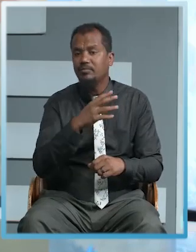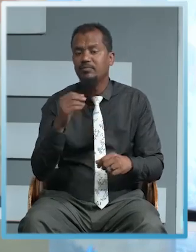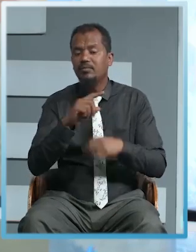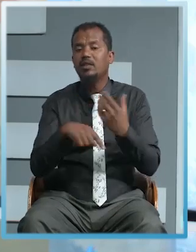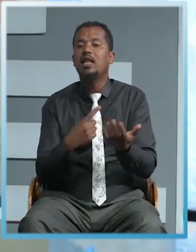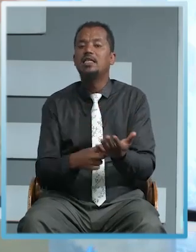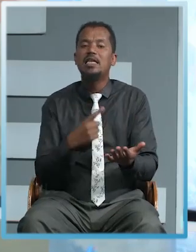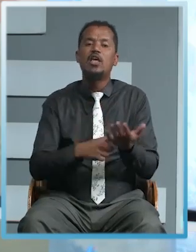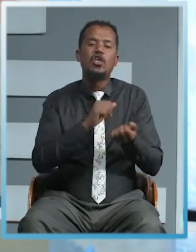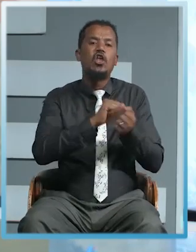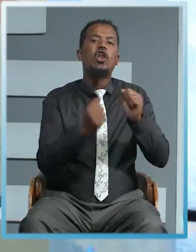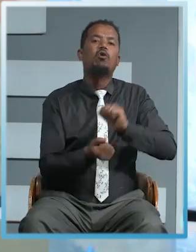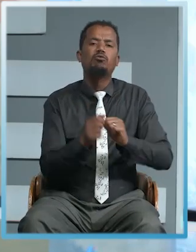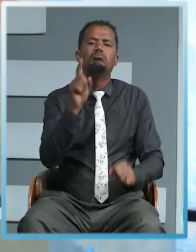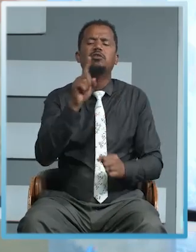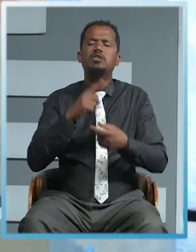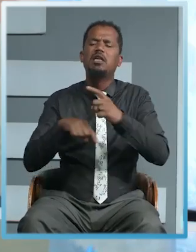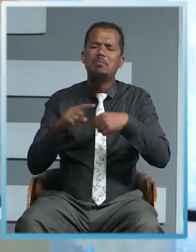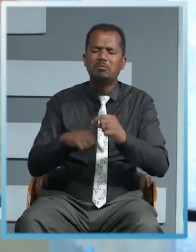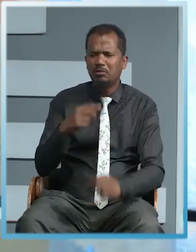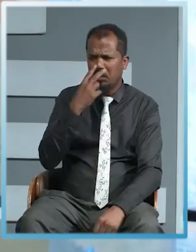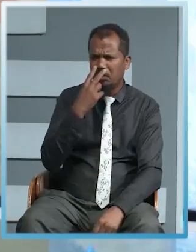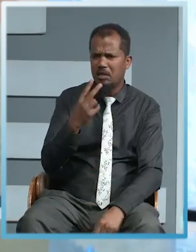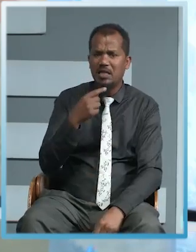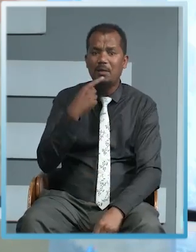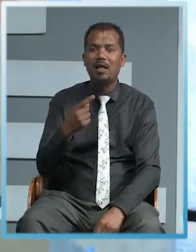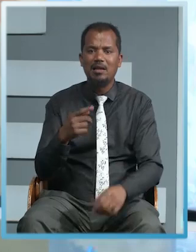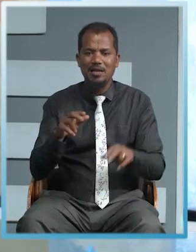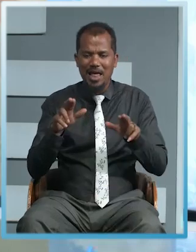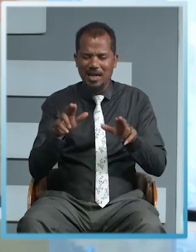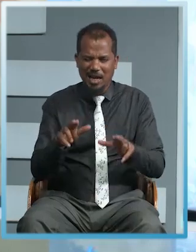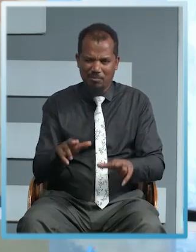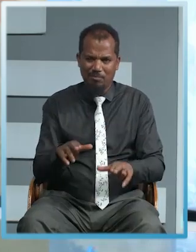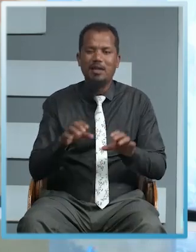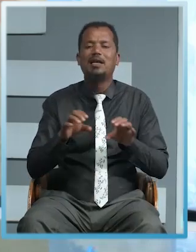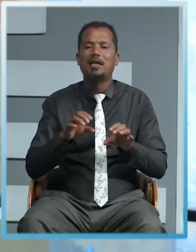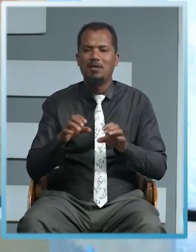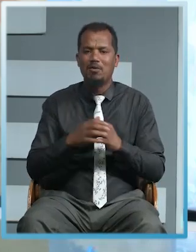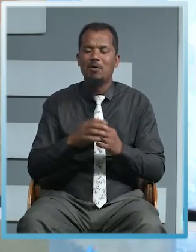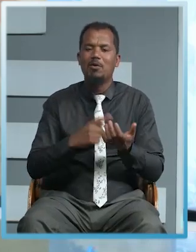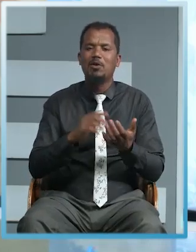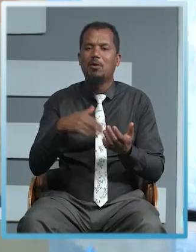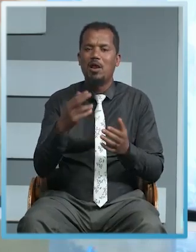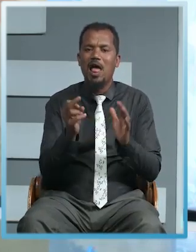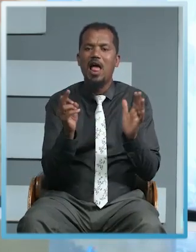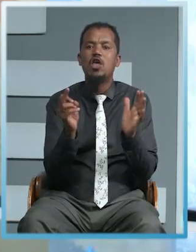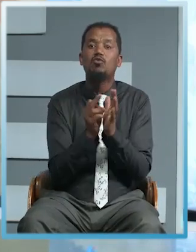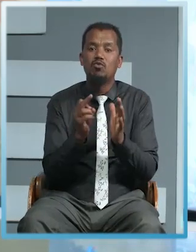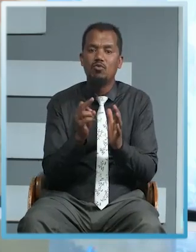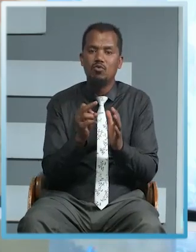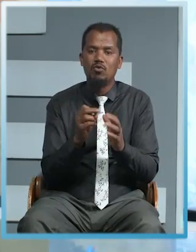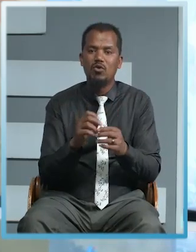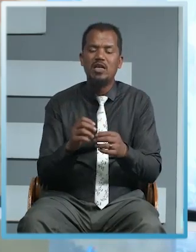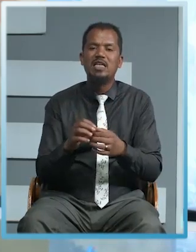እና ስለዚህ እነዚህ ለውጦች ምን እንደሚያመጡ እንይ ተባልና ረገብ አረግ ነው ማለት ነው። ከዛ ህጉ በተለይ